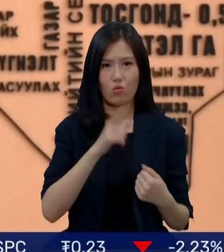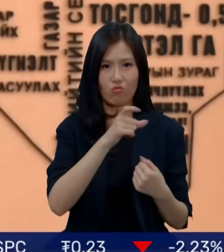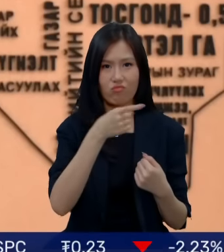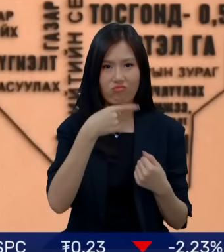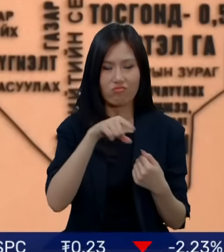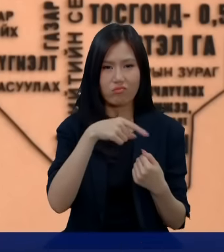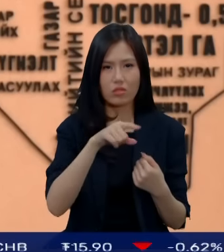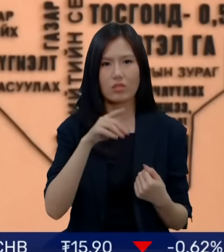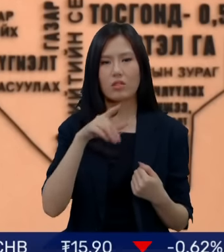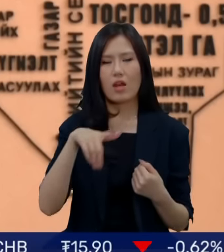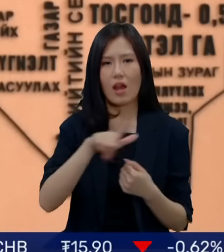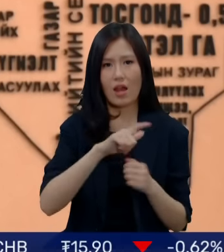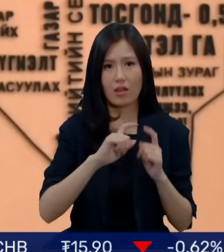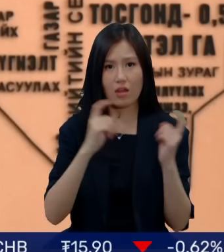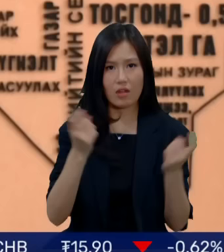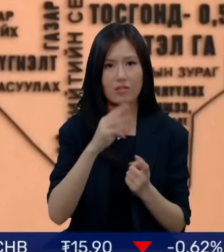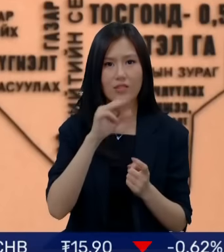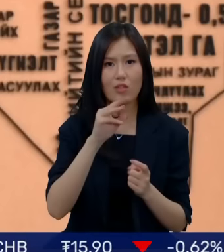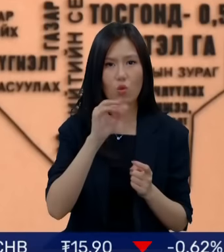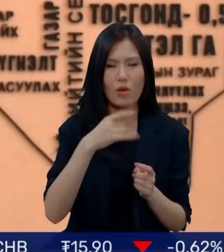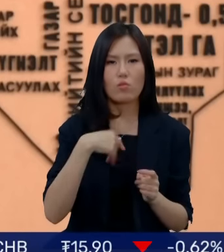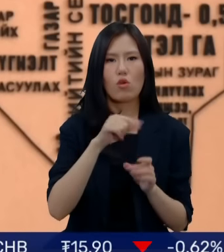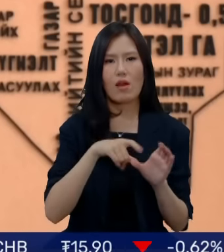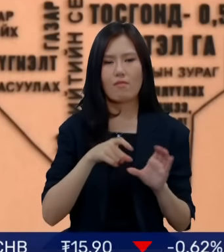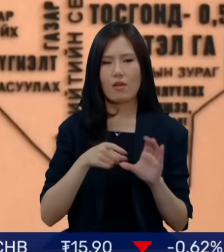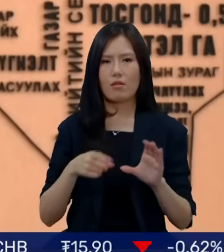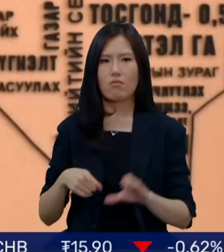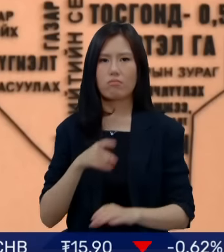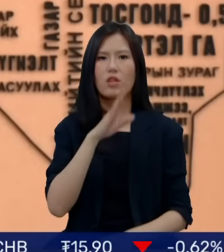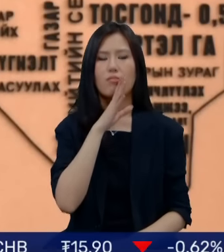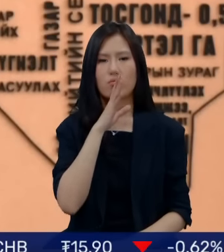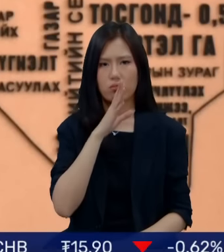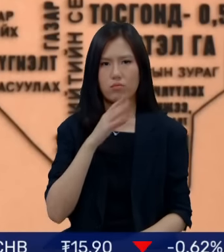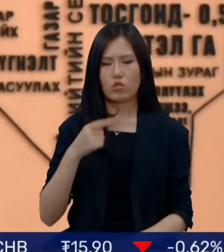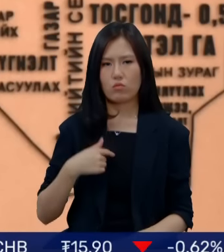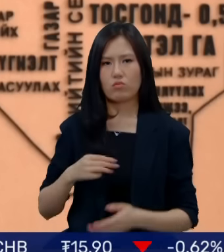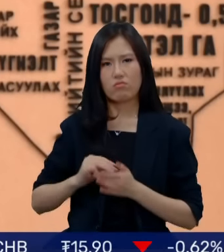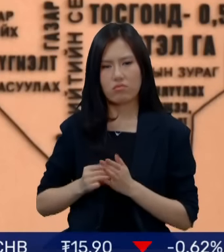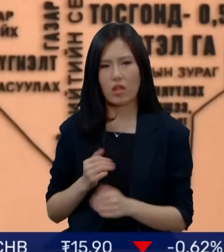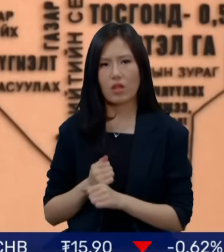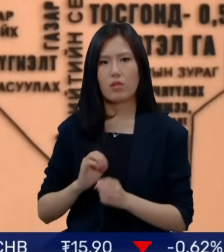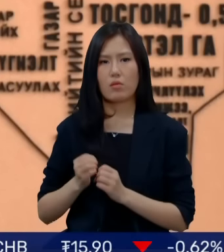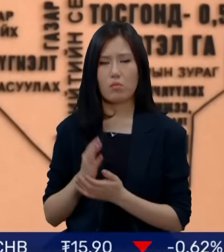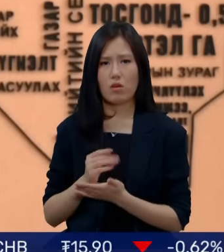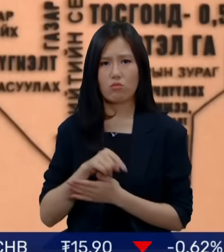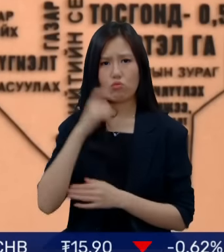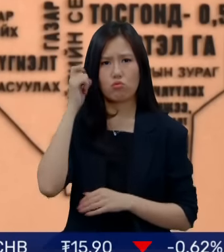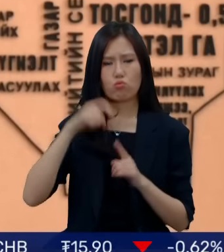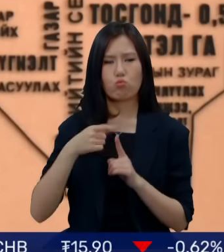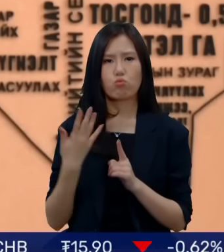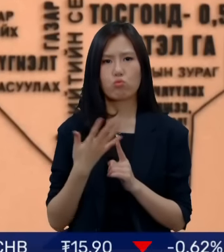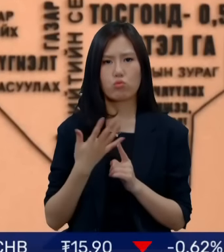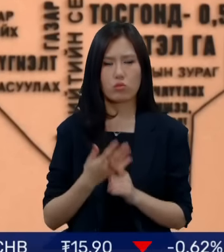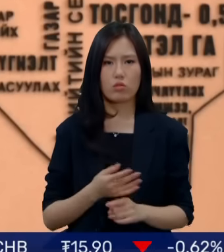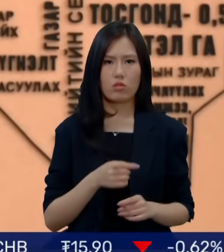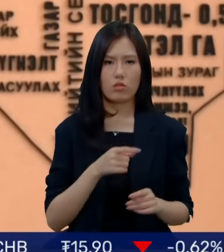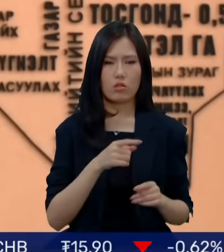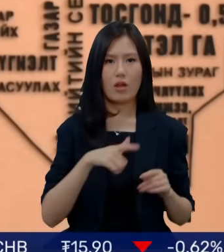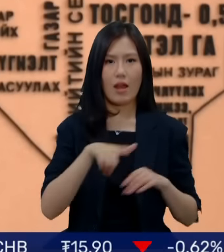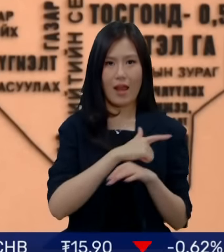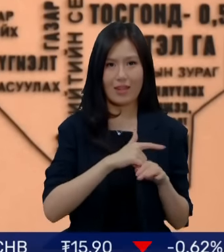хийж хэрэгжүүлээд хийж хэрэгжүүлэх ажил маань явагдаж байна өнөөдрийн байдлаараа. Энэ маань газрыг нийслэлд бол 1-16 дугаар бүсд